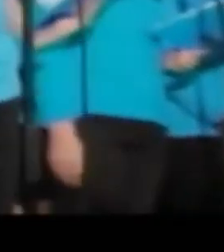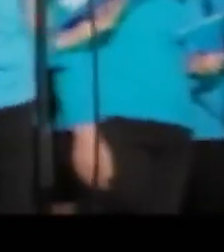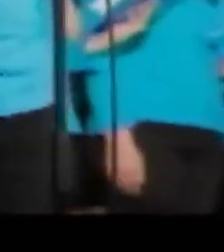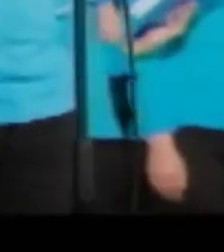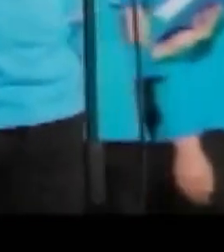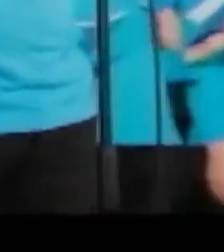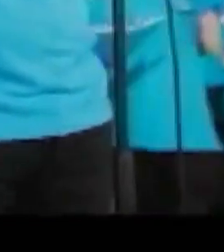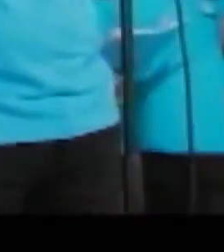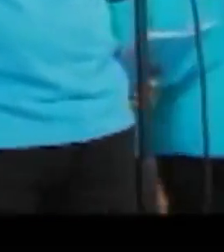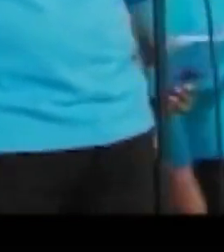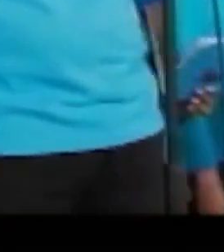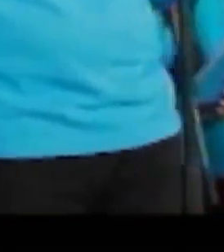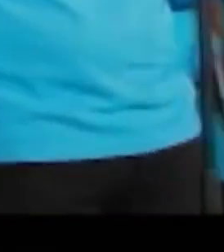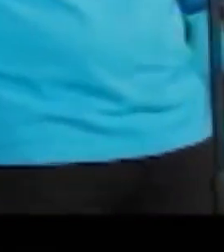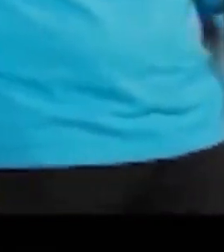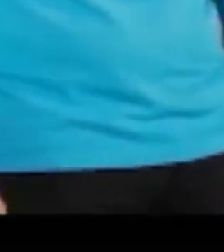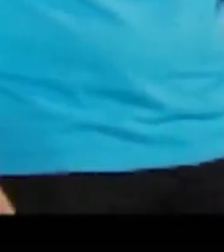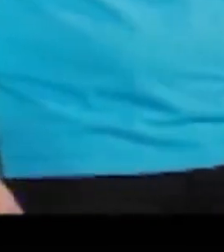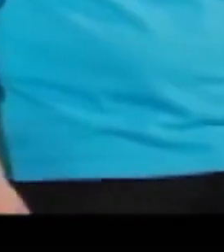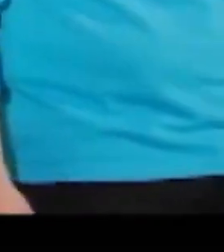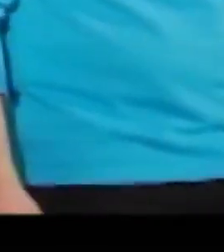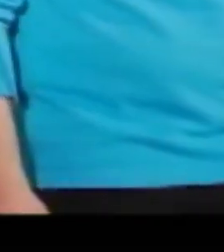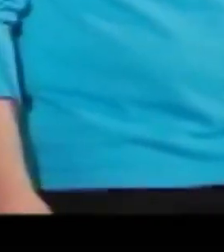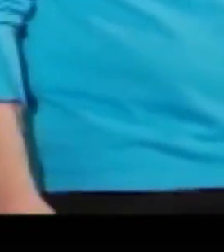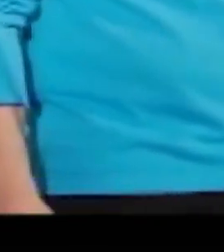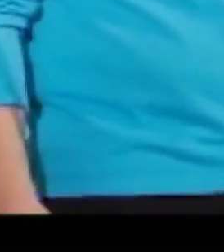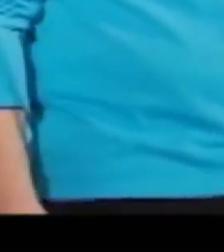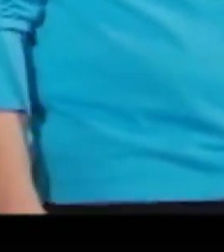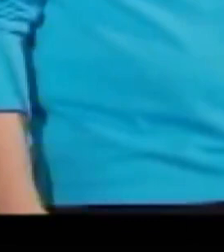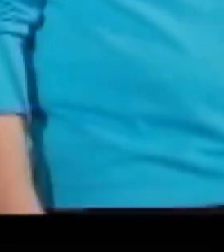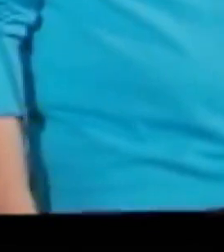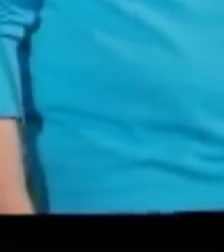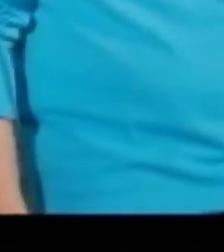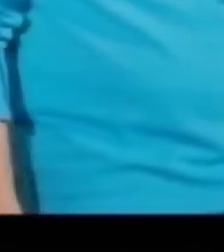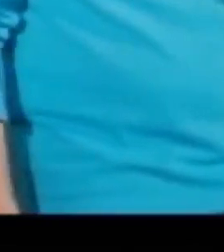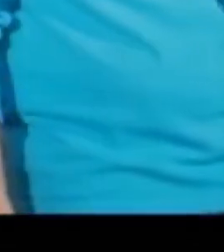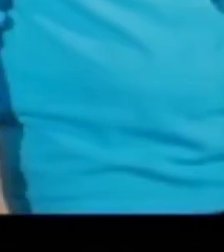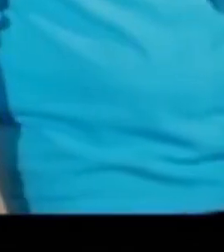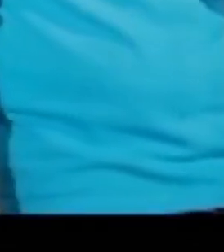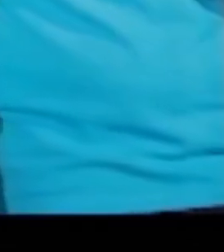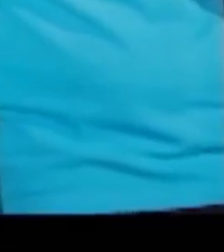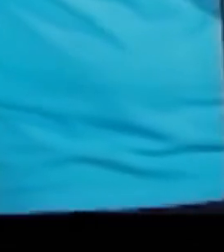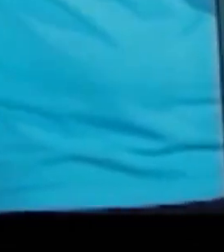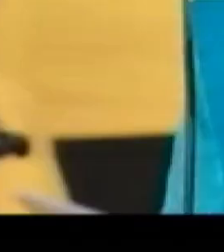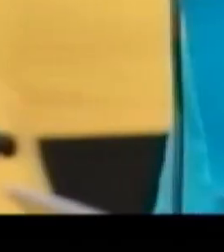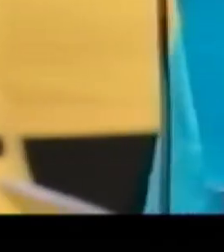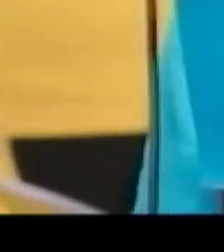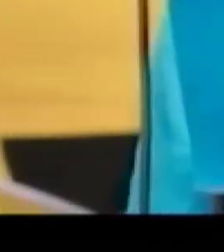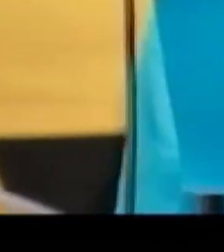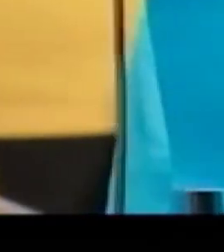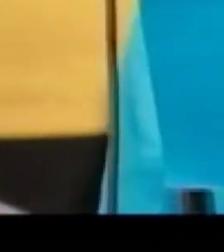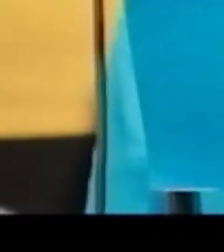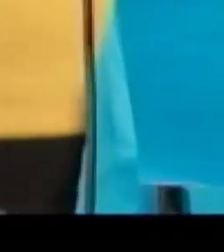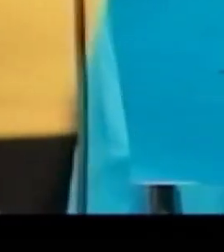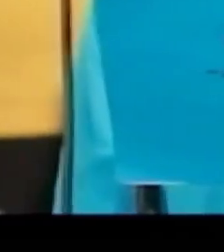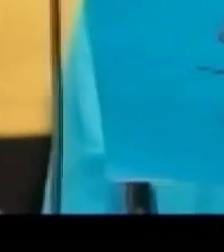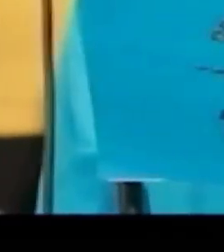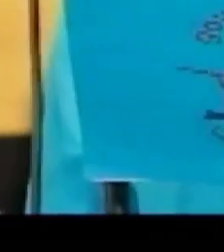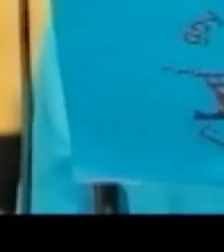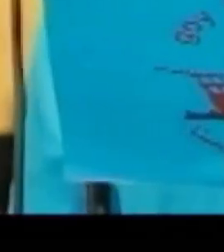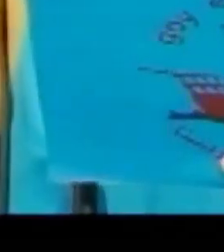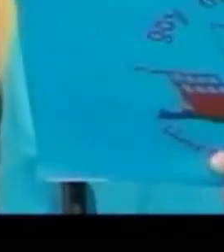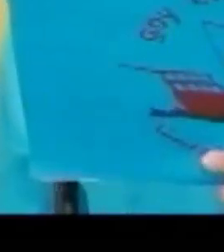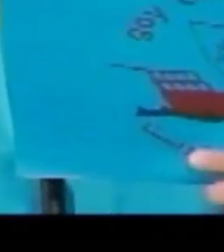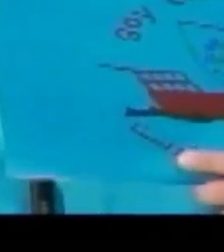معاهم متباركين وبشفاعة هم محفوظين المجمع